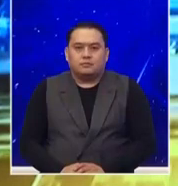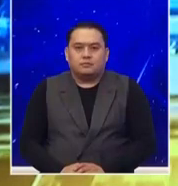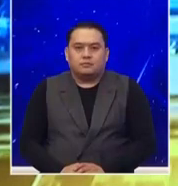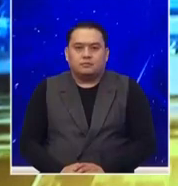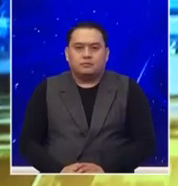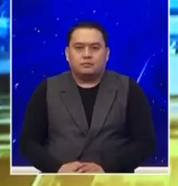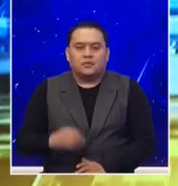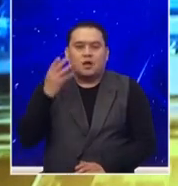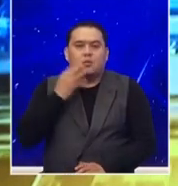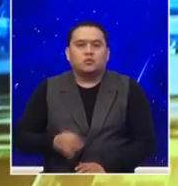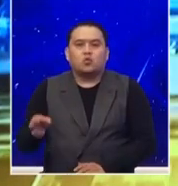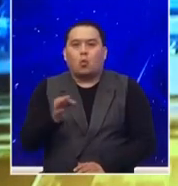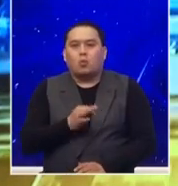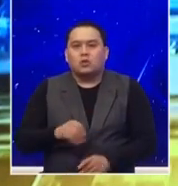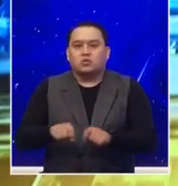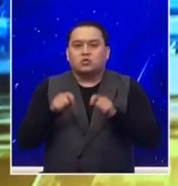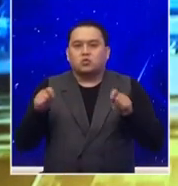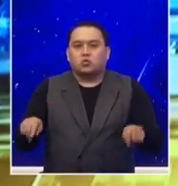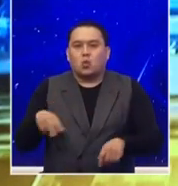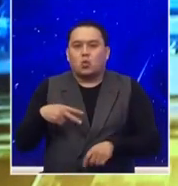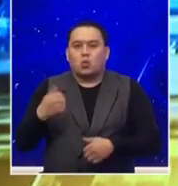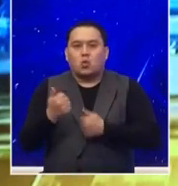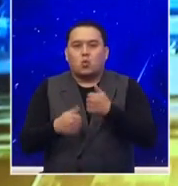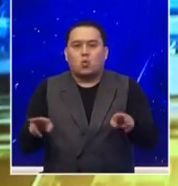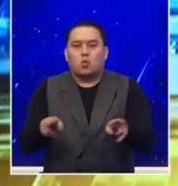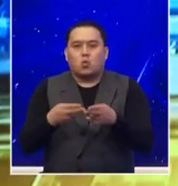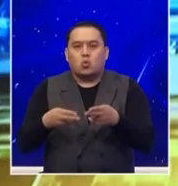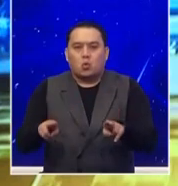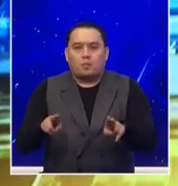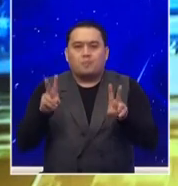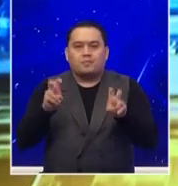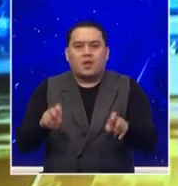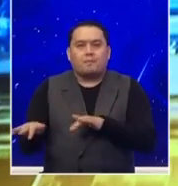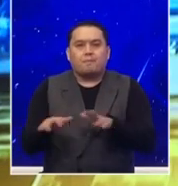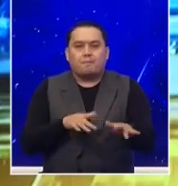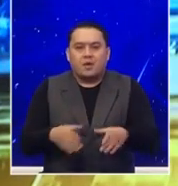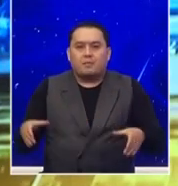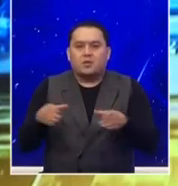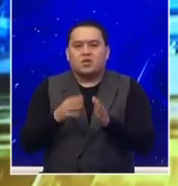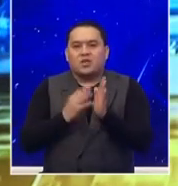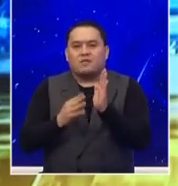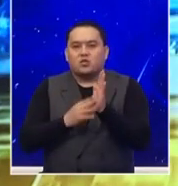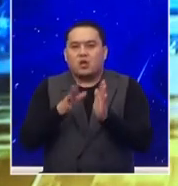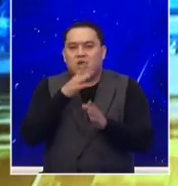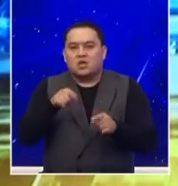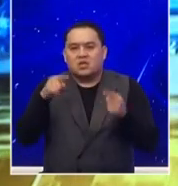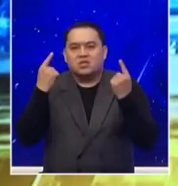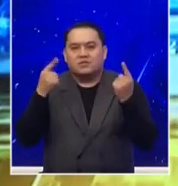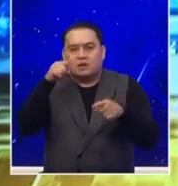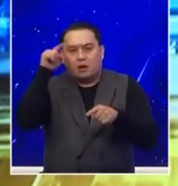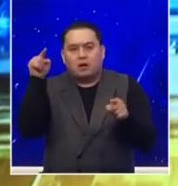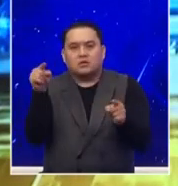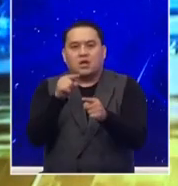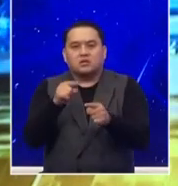Продолжаем выпуск. В Алматинской области создан литературный клуб «Жанр». Первое мероприятие группа посвятила 90-летию известного